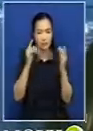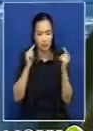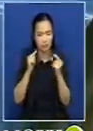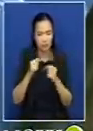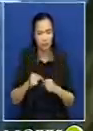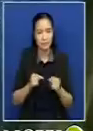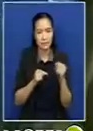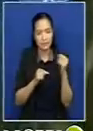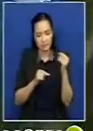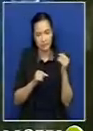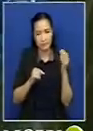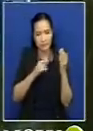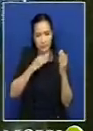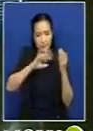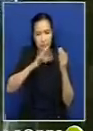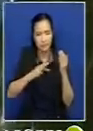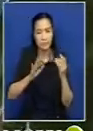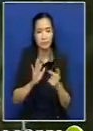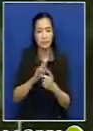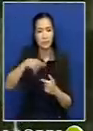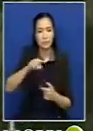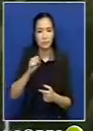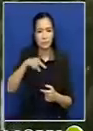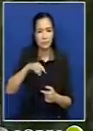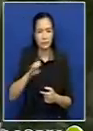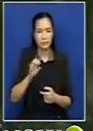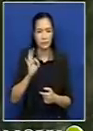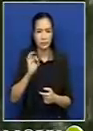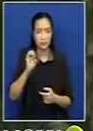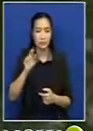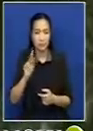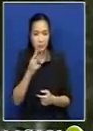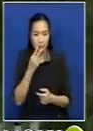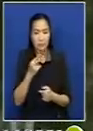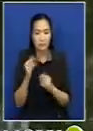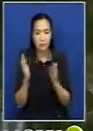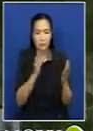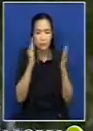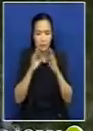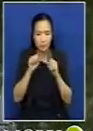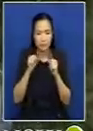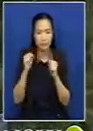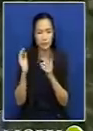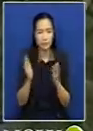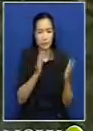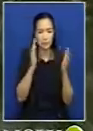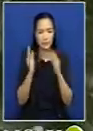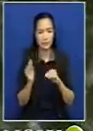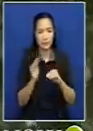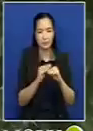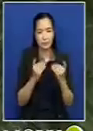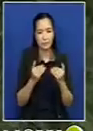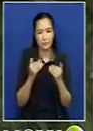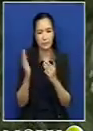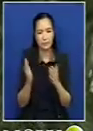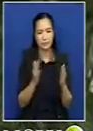หาสมุทรแปซิฟิกและบริเวณของทะเลจีนใต้กับหลายประเทศจับตาการก่อตัวของพายุที่กำลังจะเกิดขึ้นนะครับล่าสุดพายุลูก